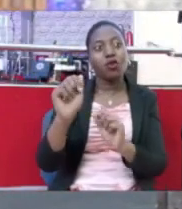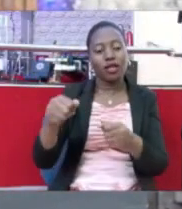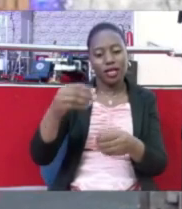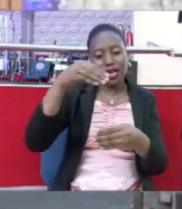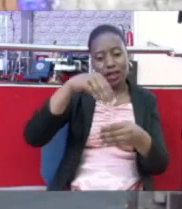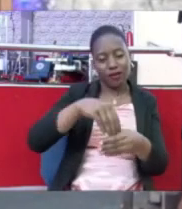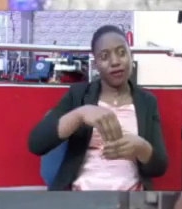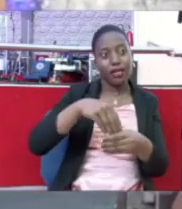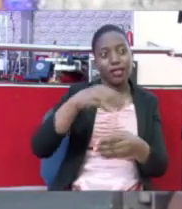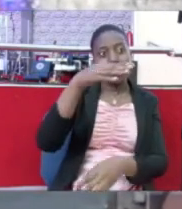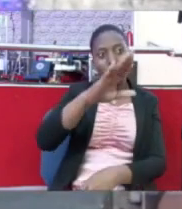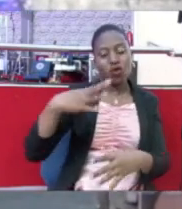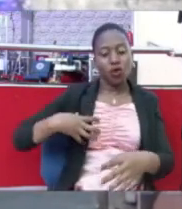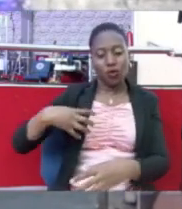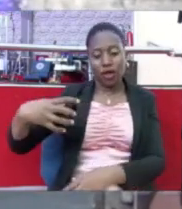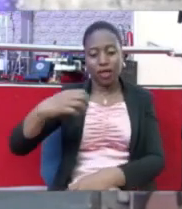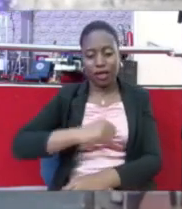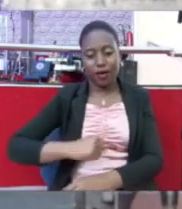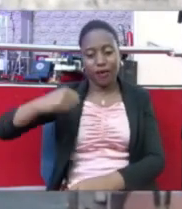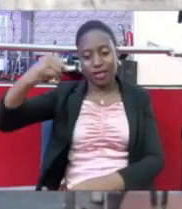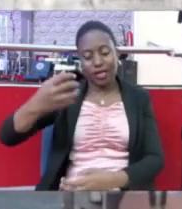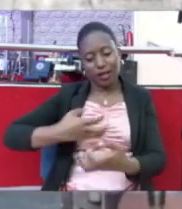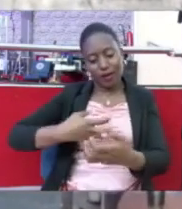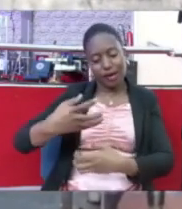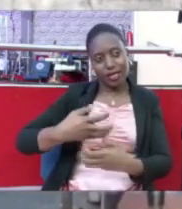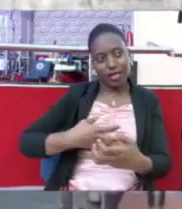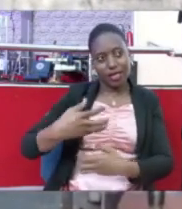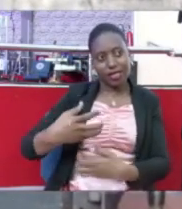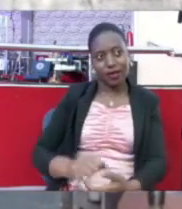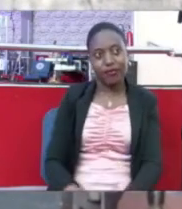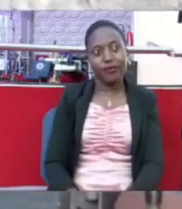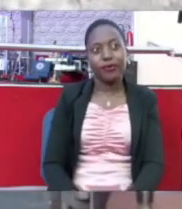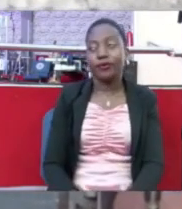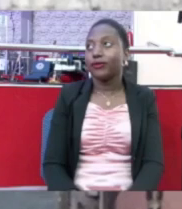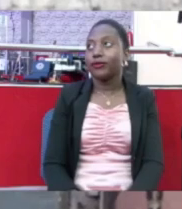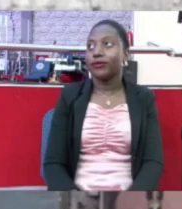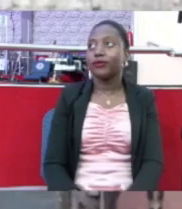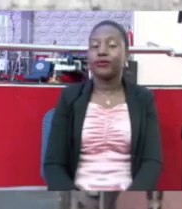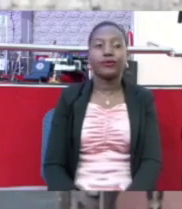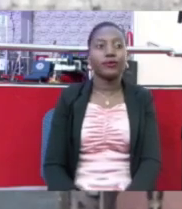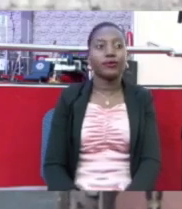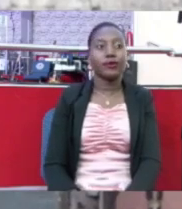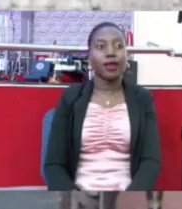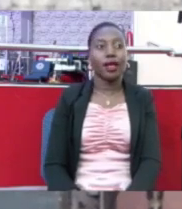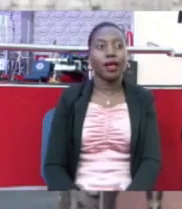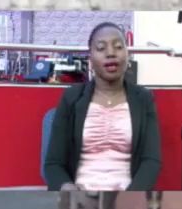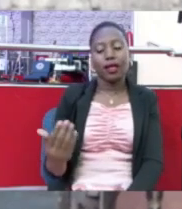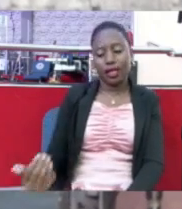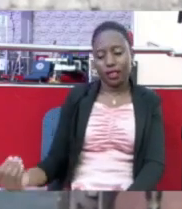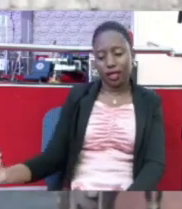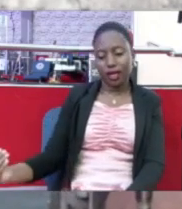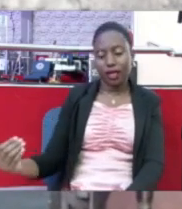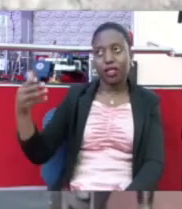master's business. Mungu anakunawirisha ili ukaweze kuwekeza ukwasi wako kwa kazi yake. The children that God has